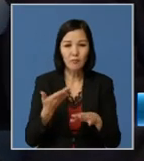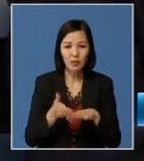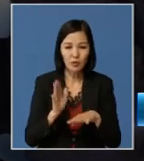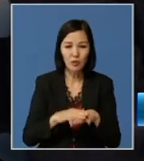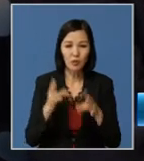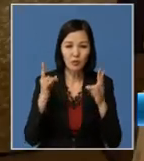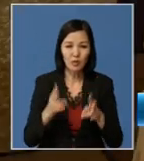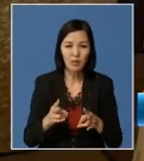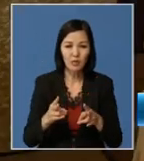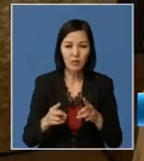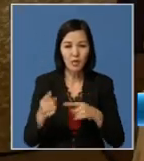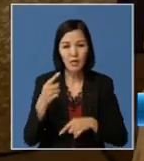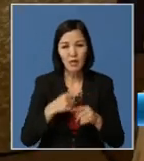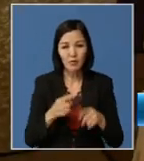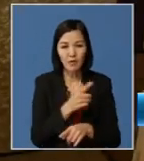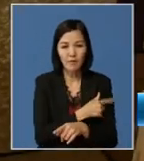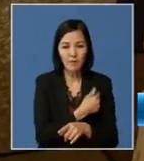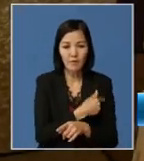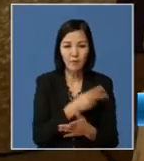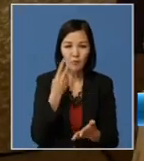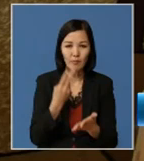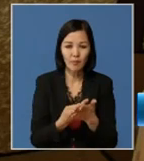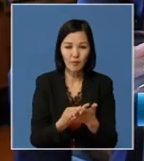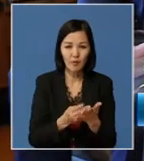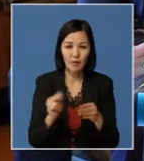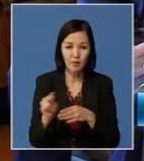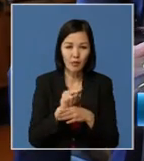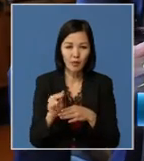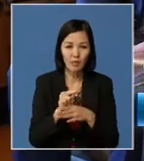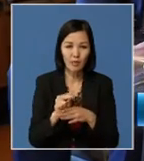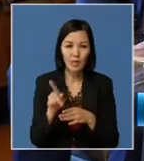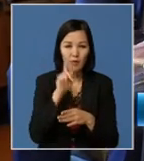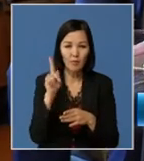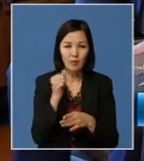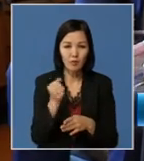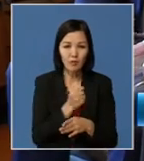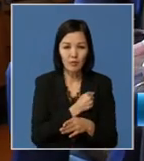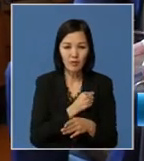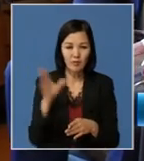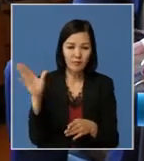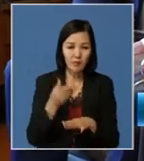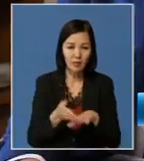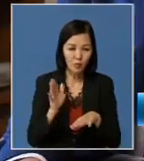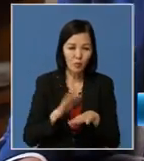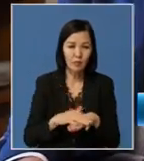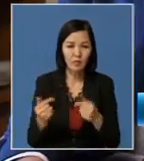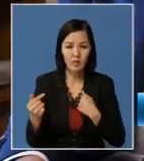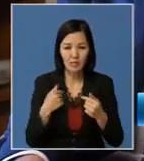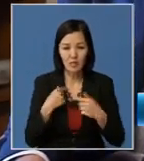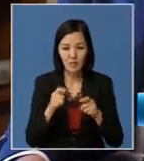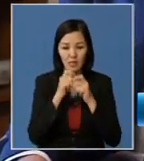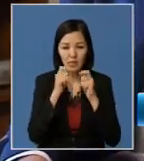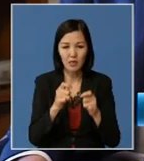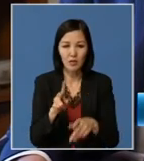ранен и отправлен в госпиталь. Вера в победу и любовь к родине помогли молодому солдату выдержать все тяготы войны, за что был награжден